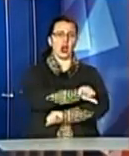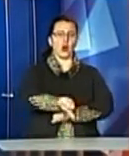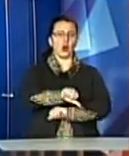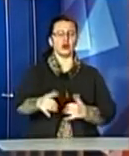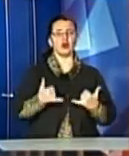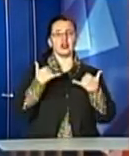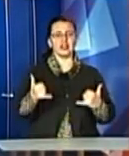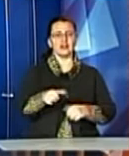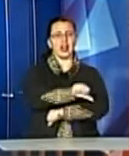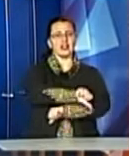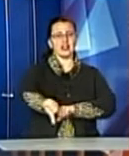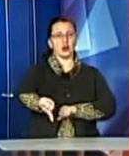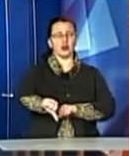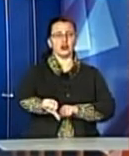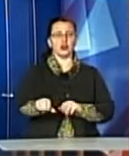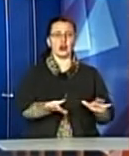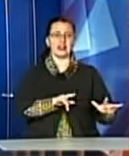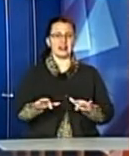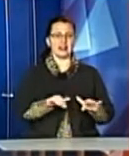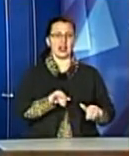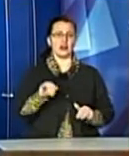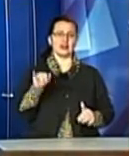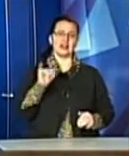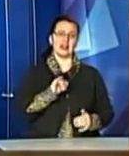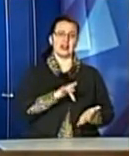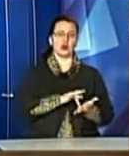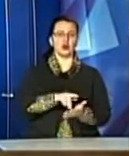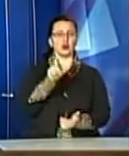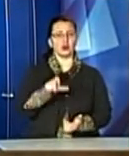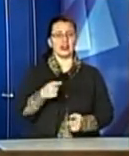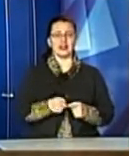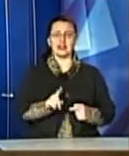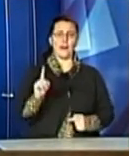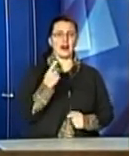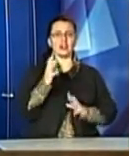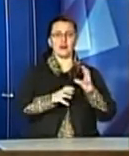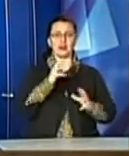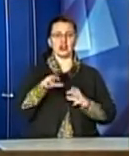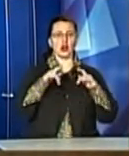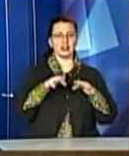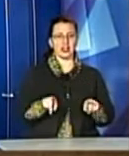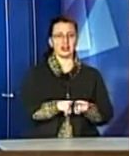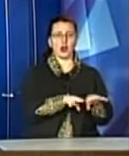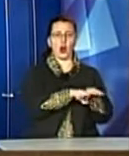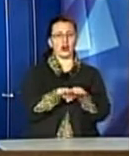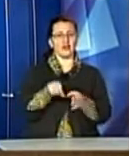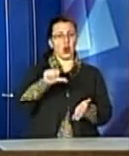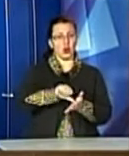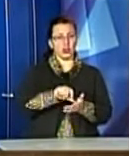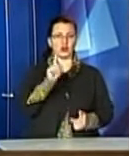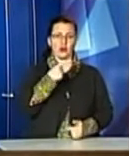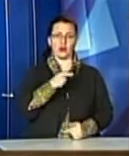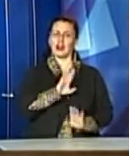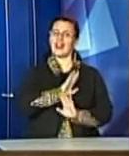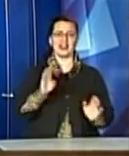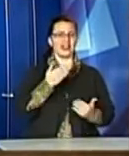для закордонної транскордонної діяльності і мандрівників. Це перший міжнародний захід такого рівня, та учасники запевняють, що не останній.